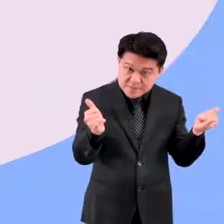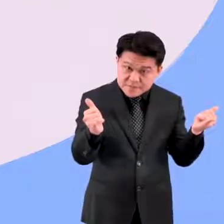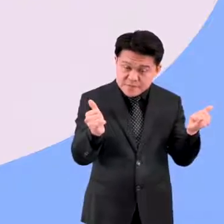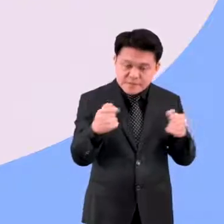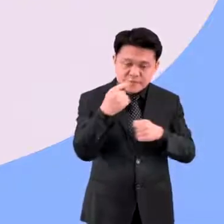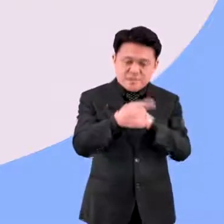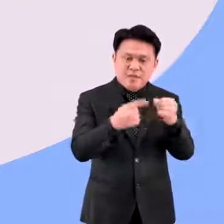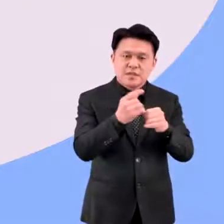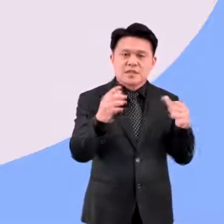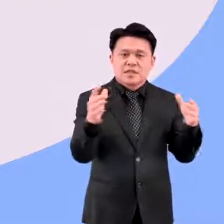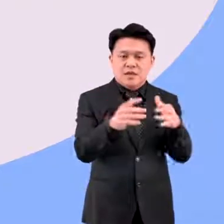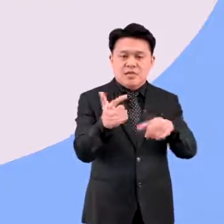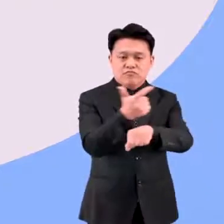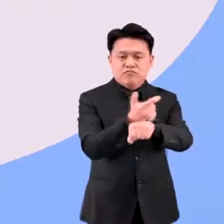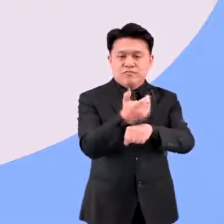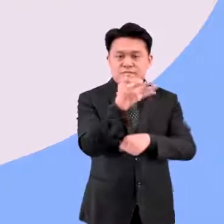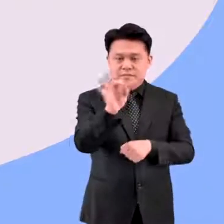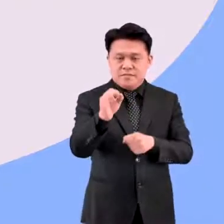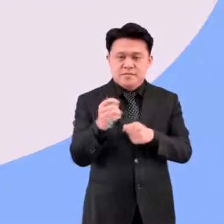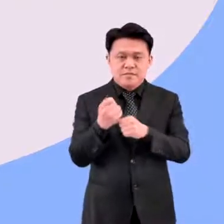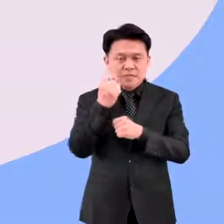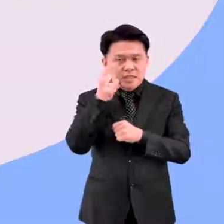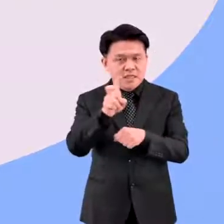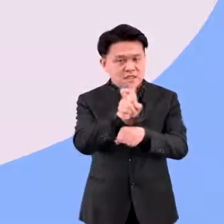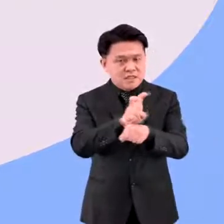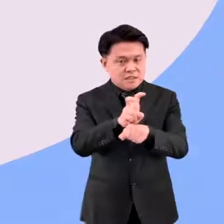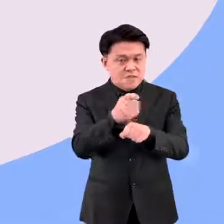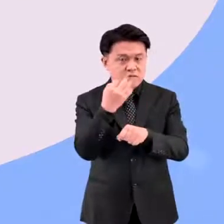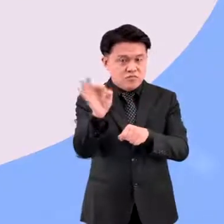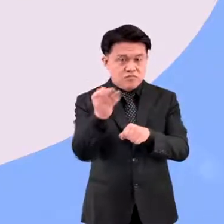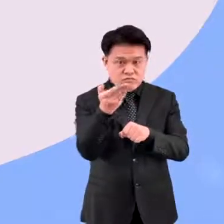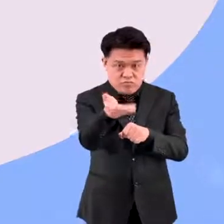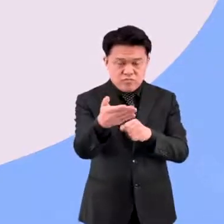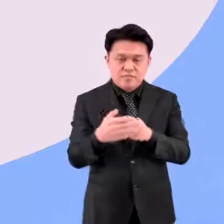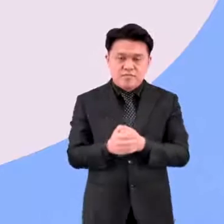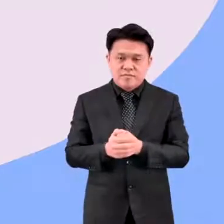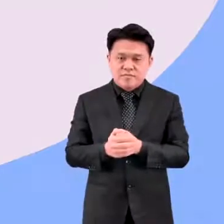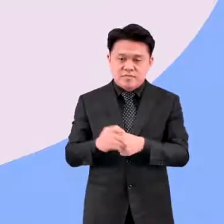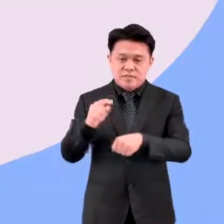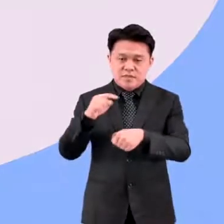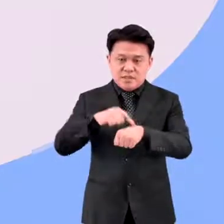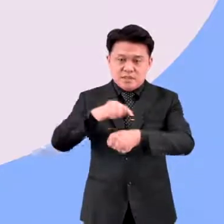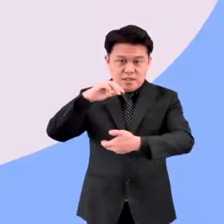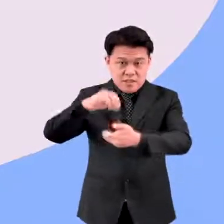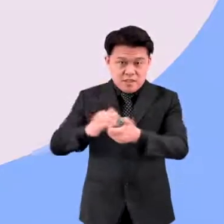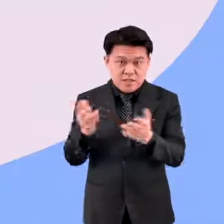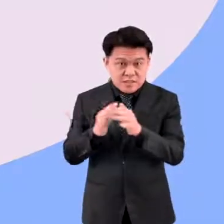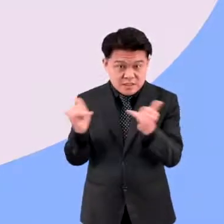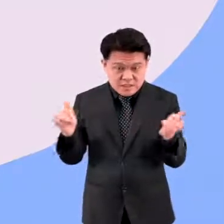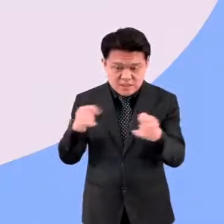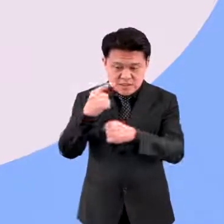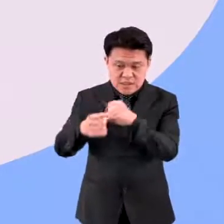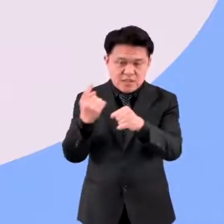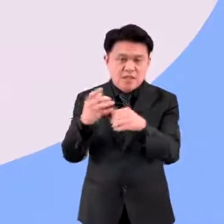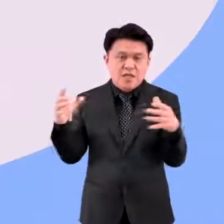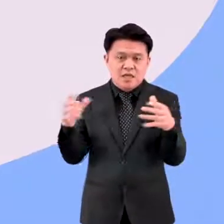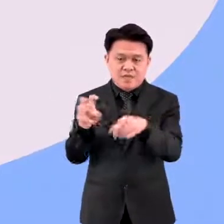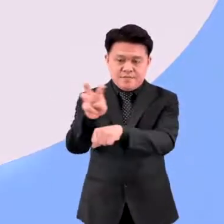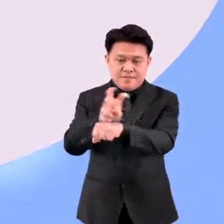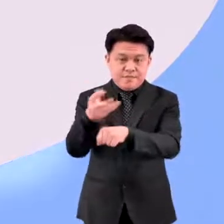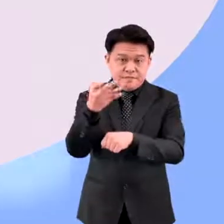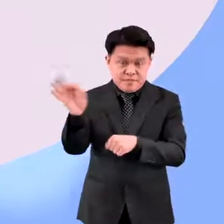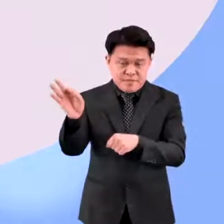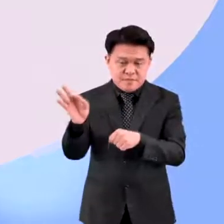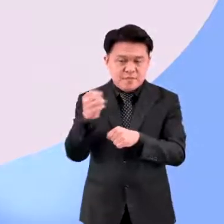일하는 사람은 1년에 60시간, 한 달에 20시간까지 인정되며 시간제로 일하는 사람은